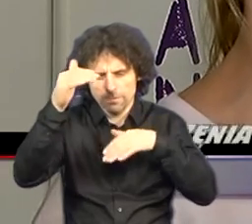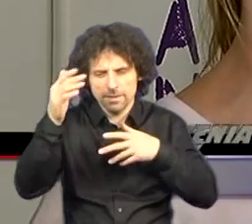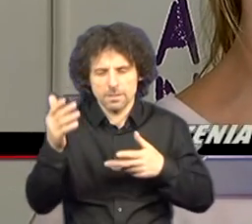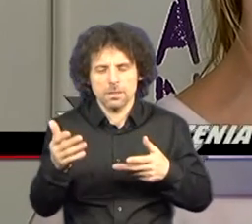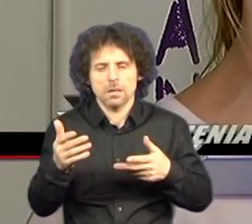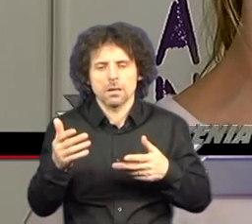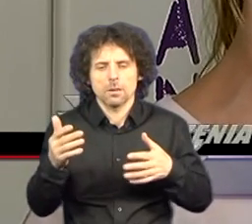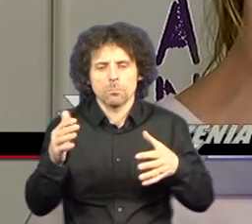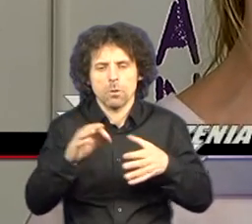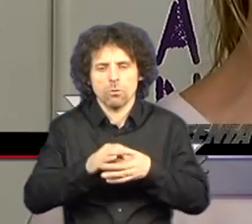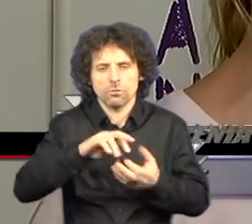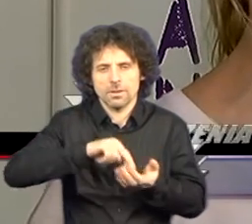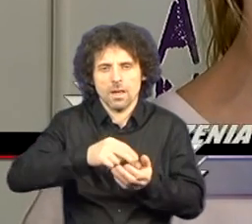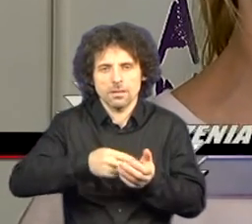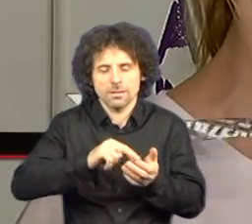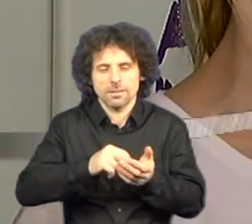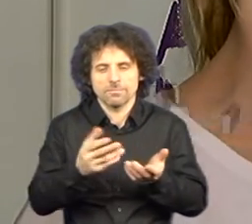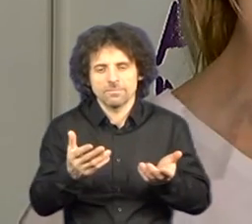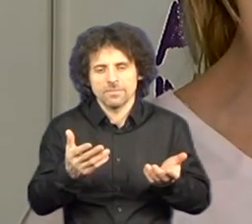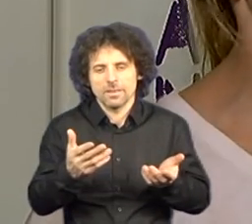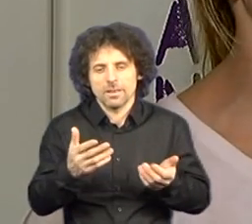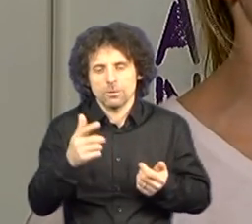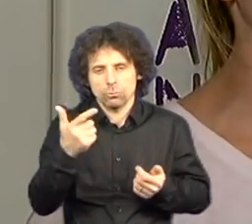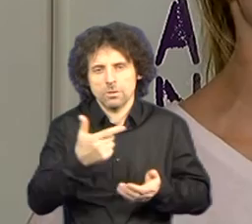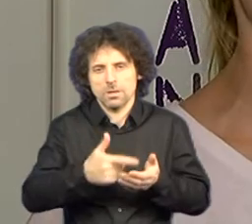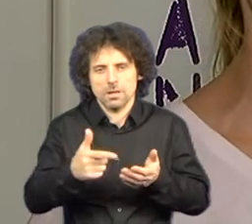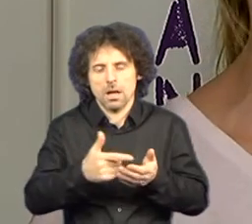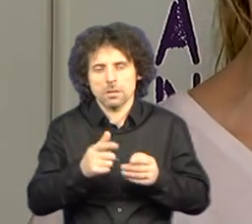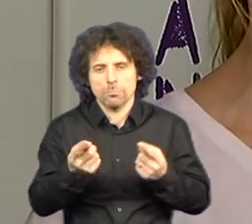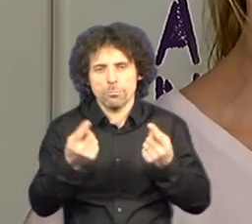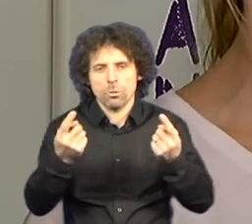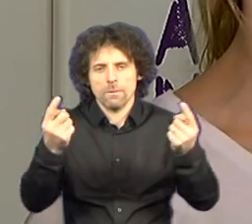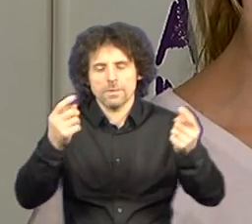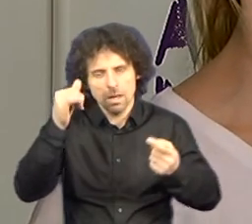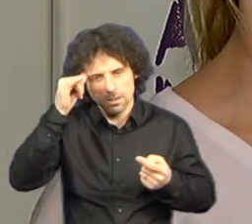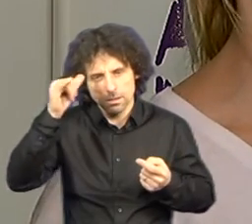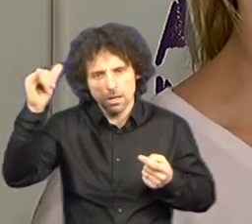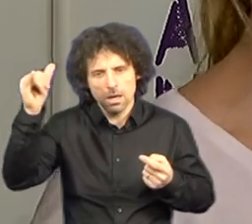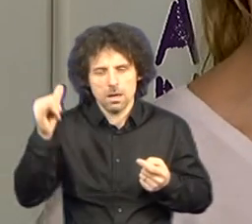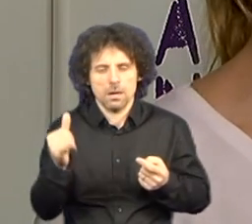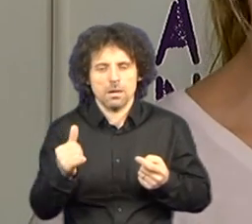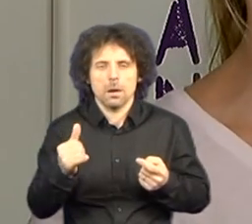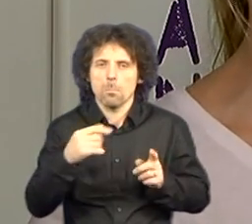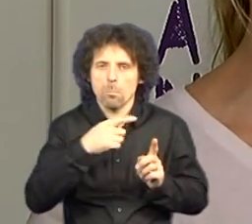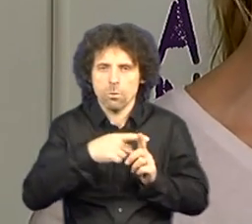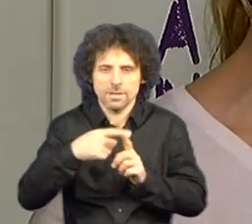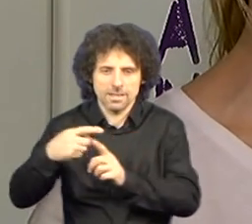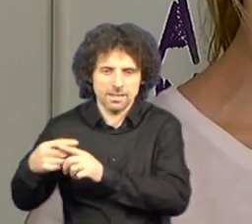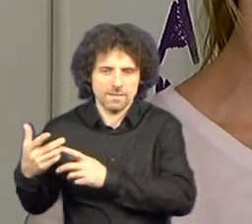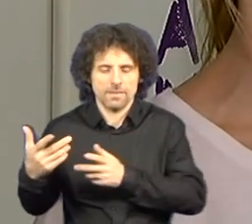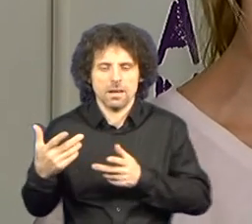połączone z tańcem Holden, ponieważ już drugi rok z rzędu staramy się promować ideę pozytywnej